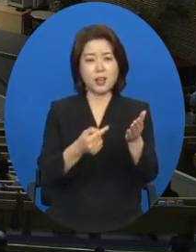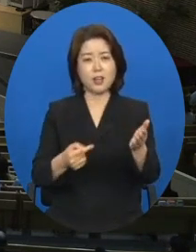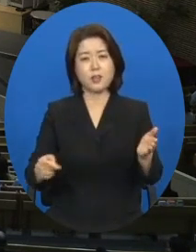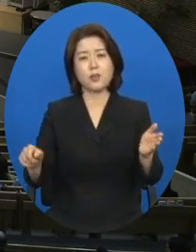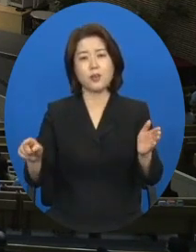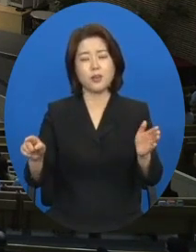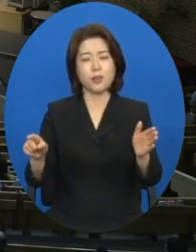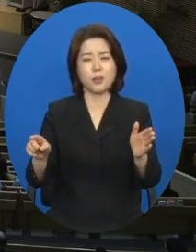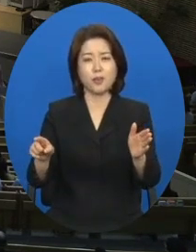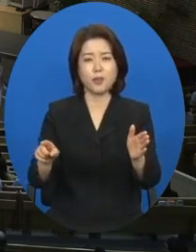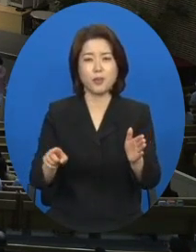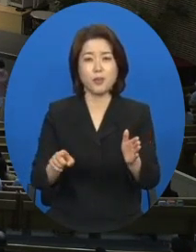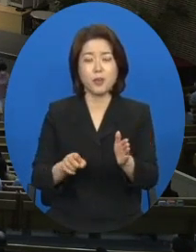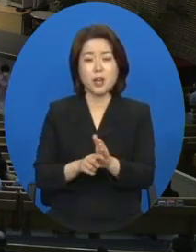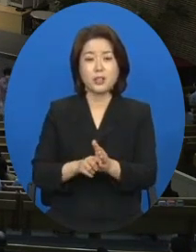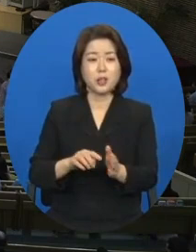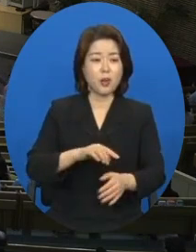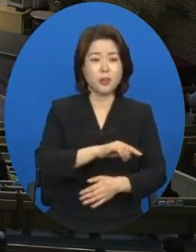위하여